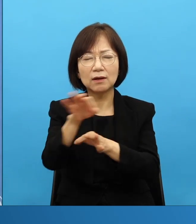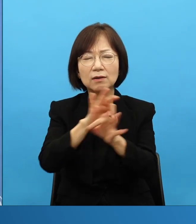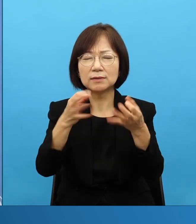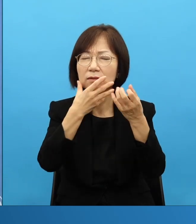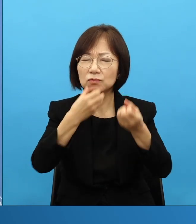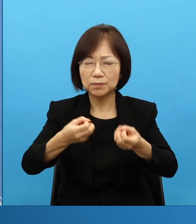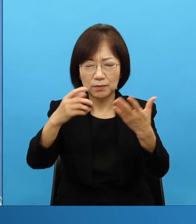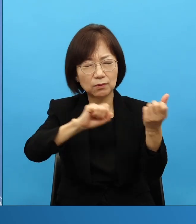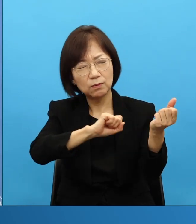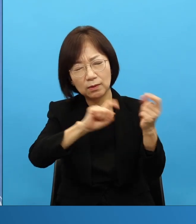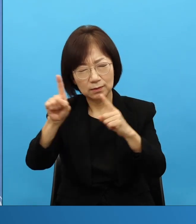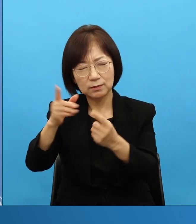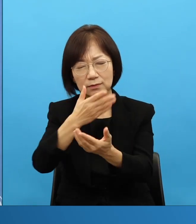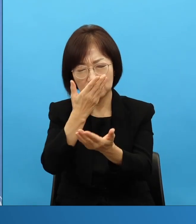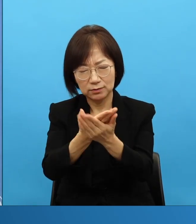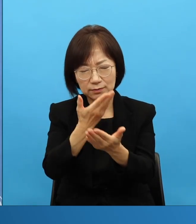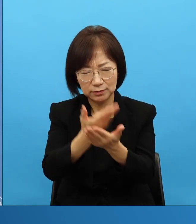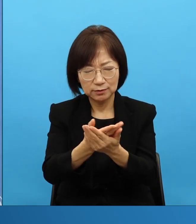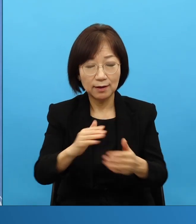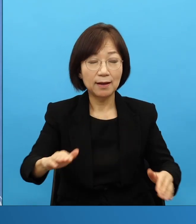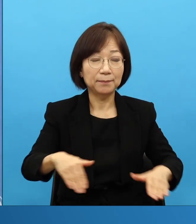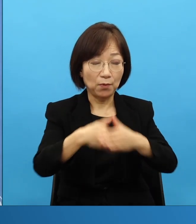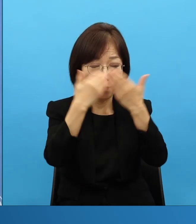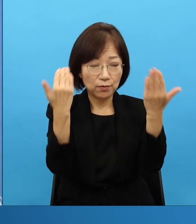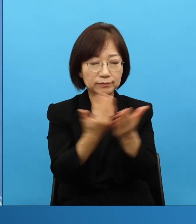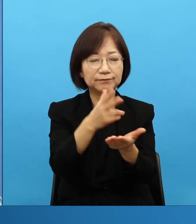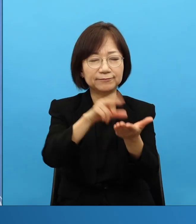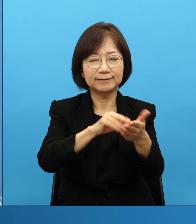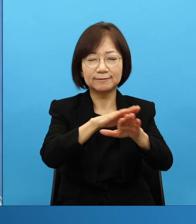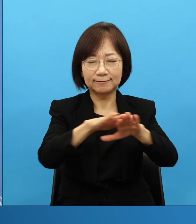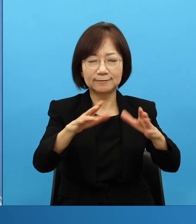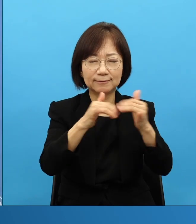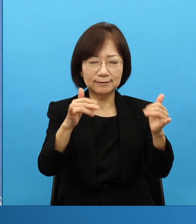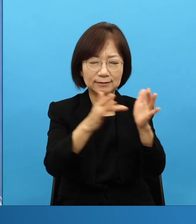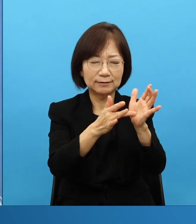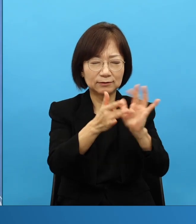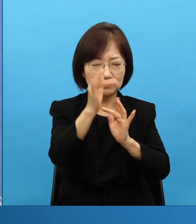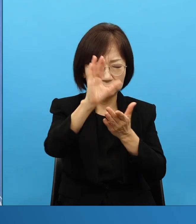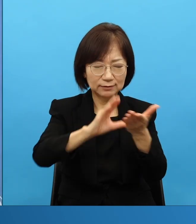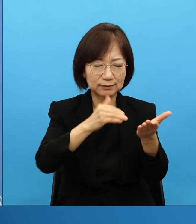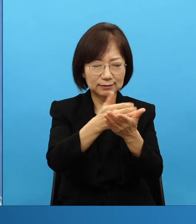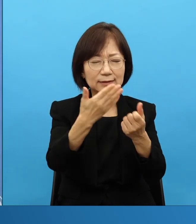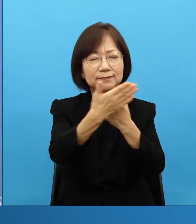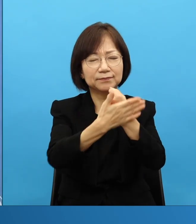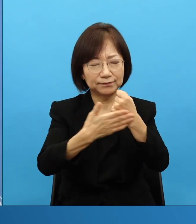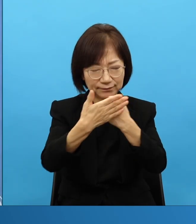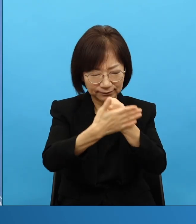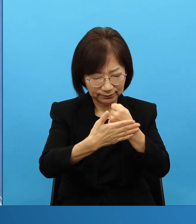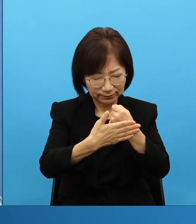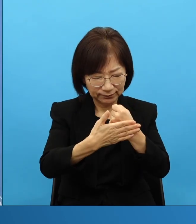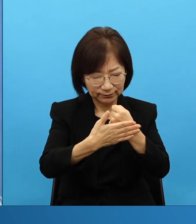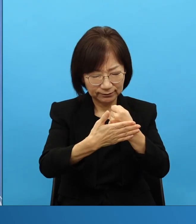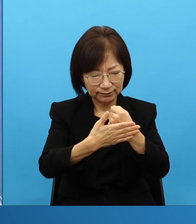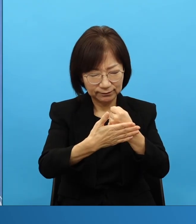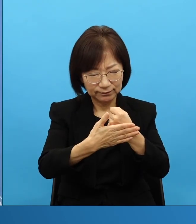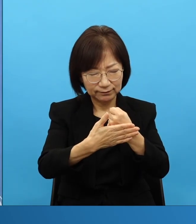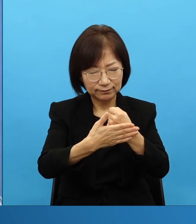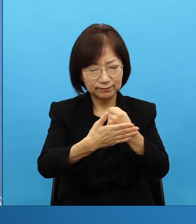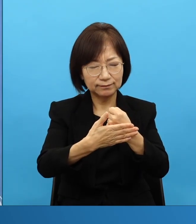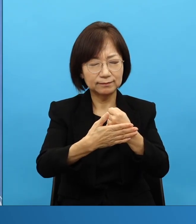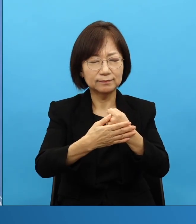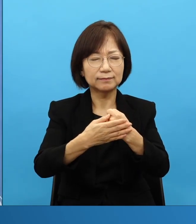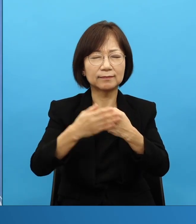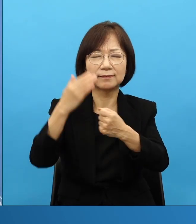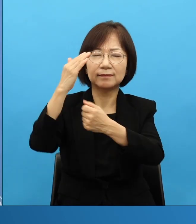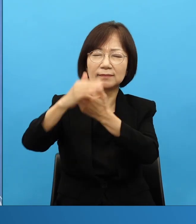churches throughout the nations and the regions. 모든 문제 해결자이신 예수 그리스도의 은혜와 Now by the grace of our Lord Jesus Christ, who is the answer to all of our